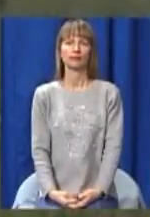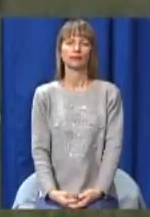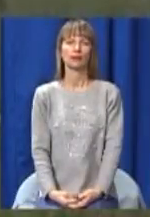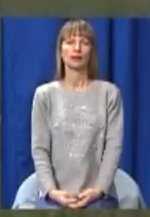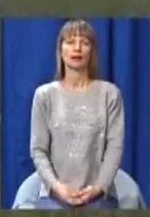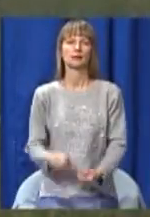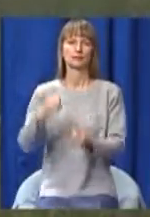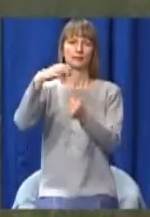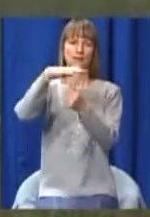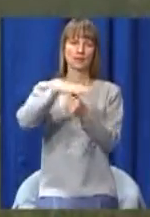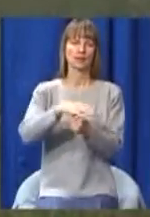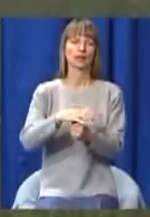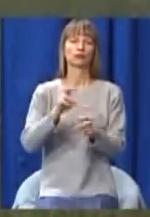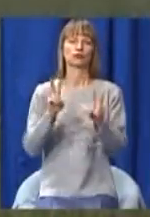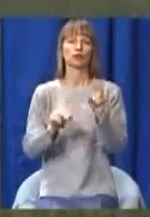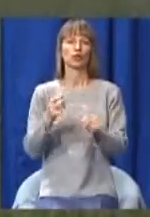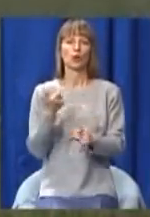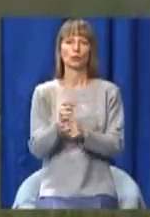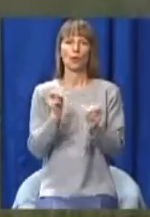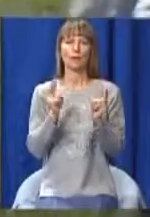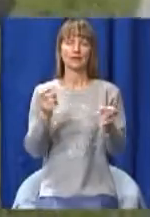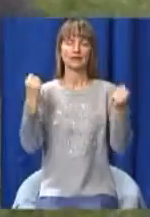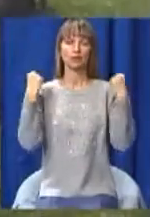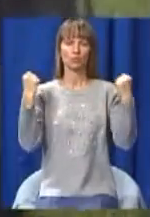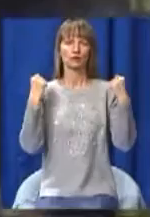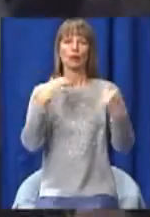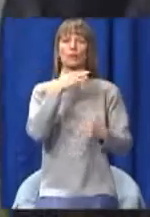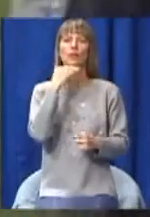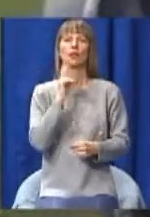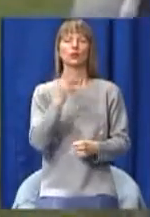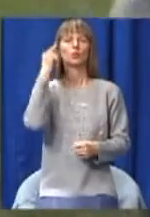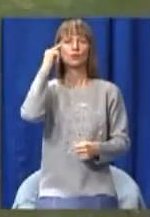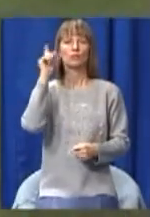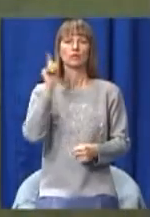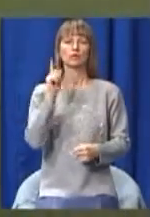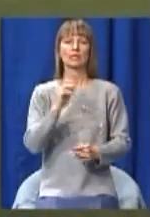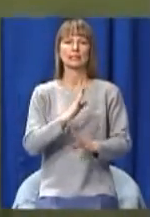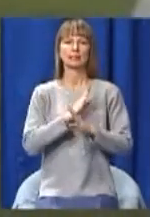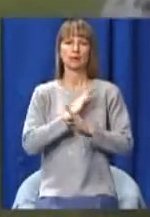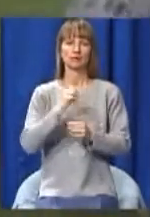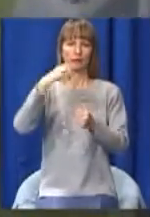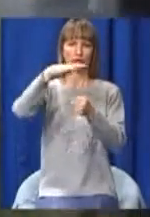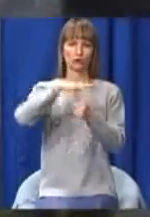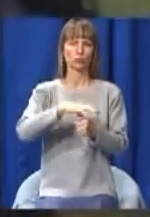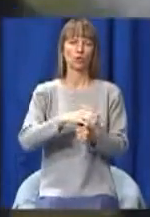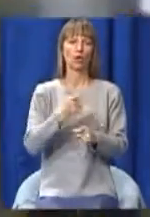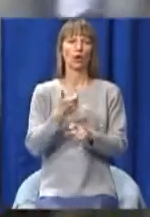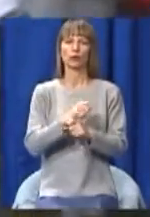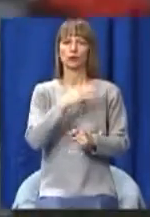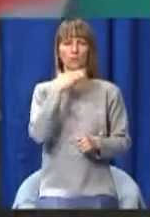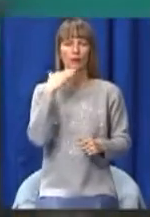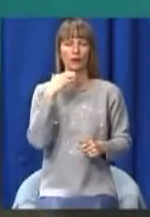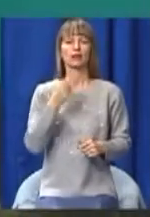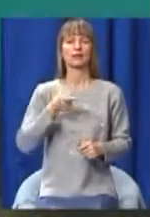Стрибки з парашутом вважаються дуже екстремальним видом спорту. Багато хто думає, що смертність в парашутному спорті просто